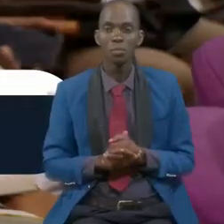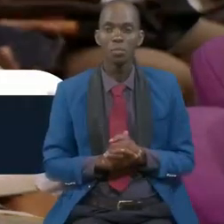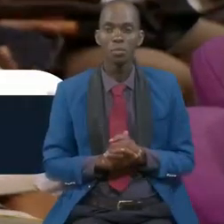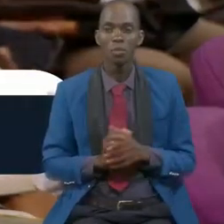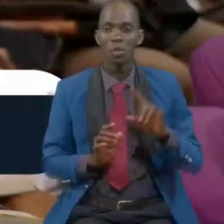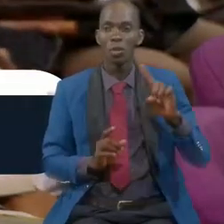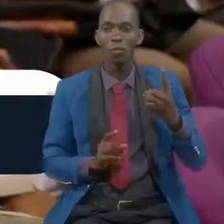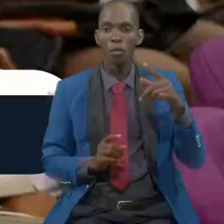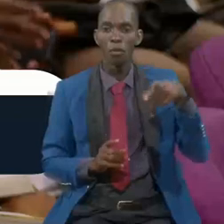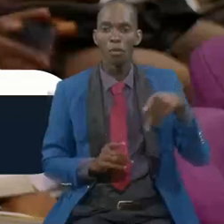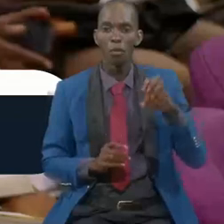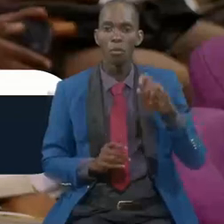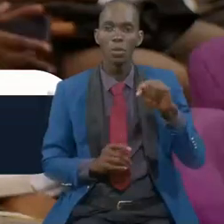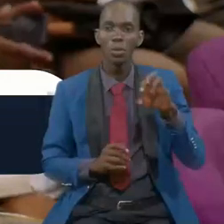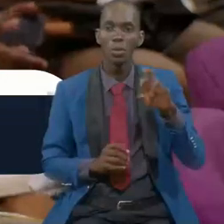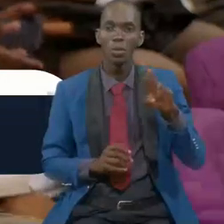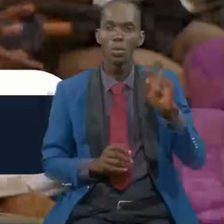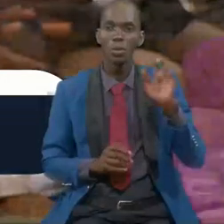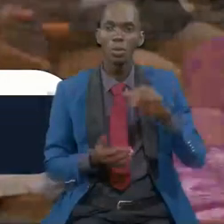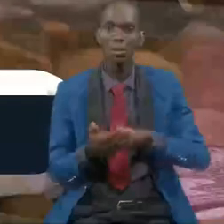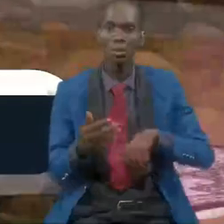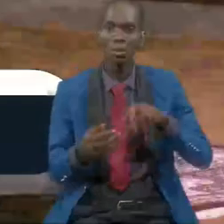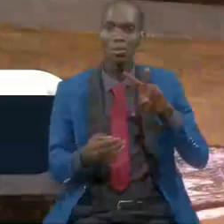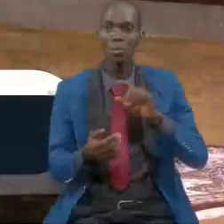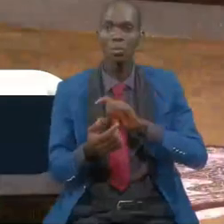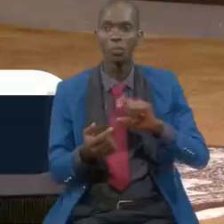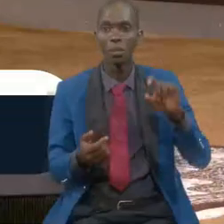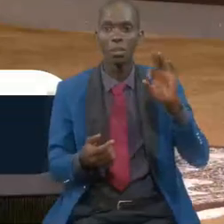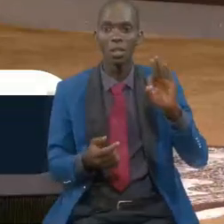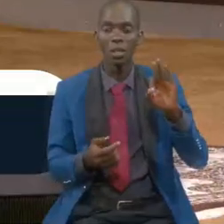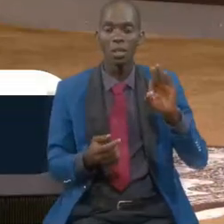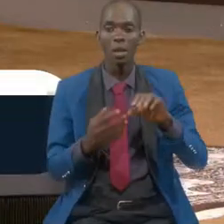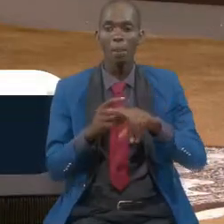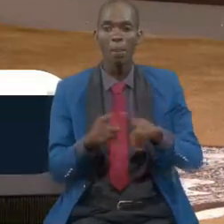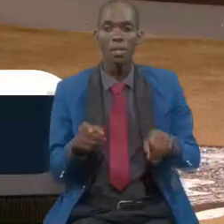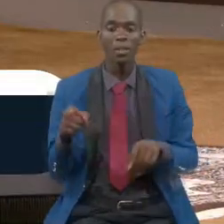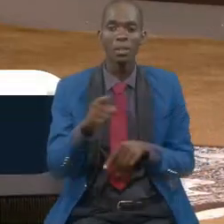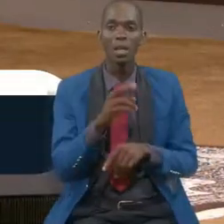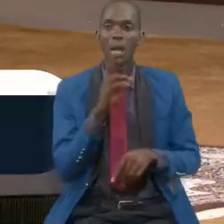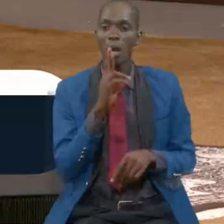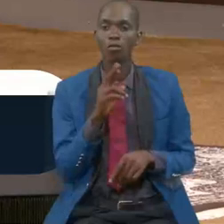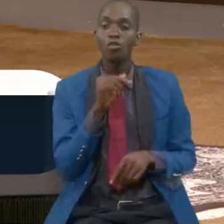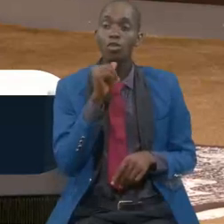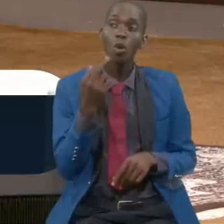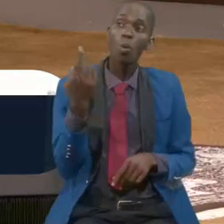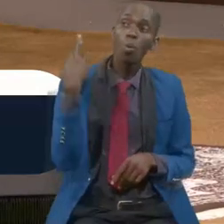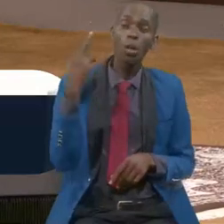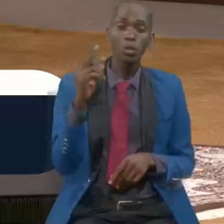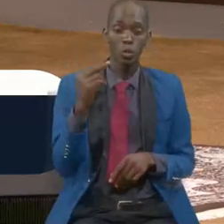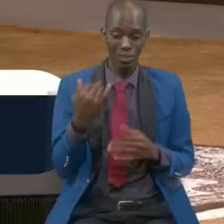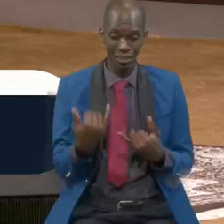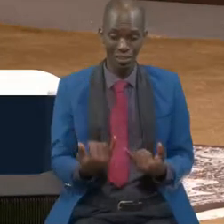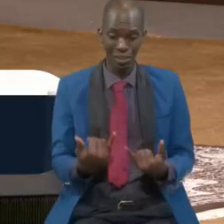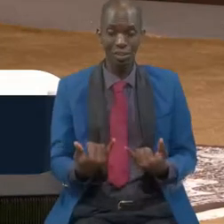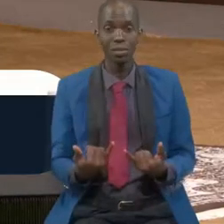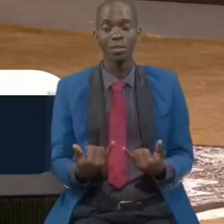verset 9. 1 Pierre 2, verset 9. Vous, au contraire,